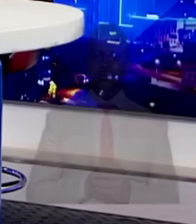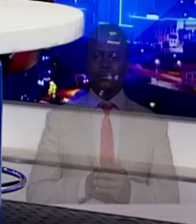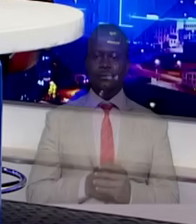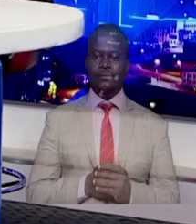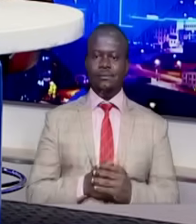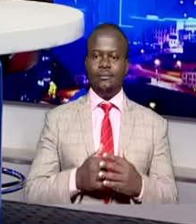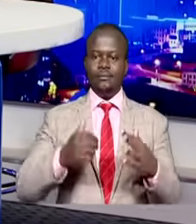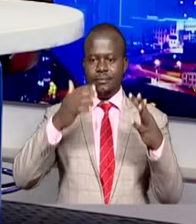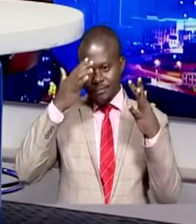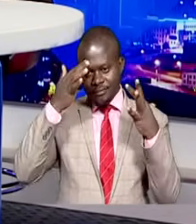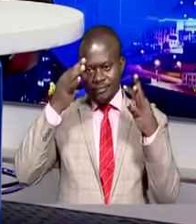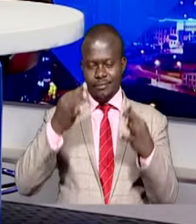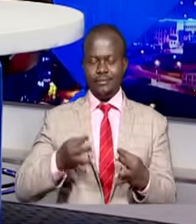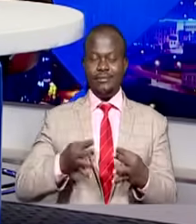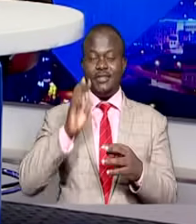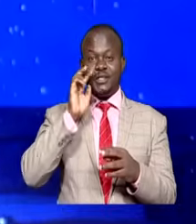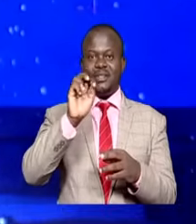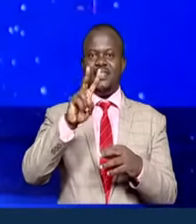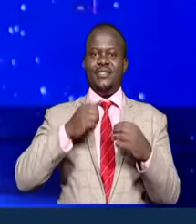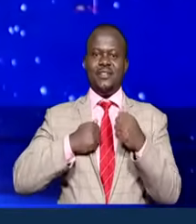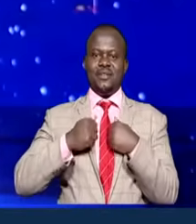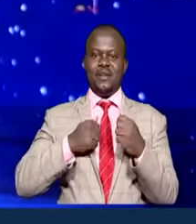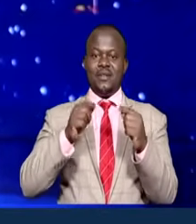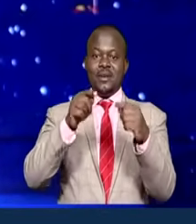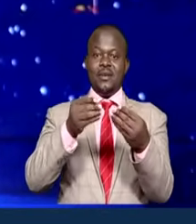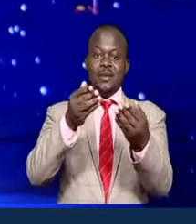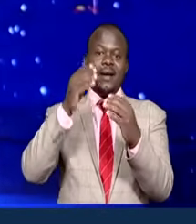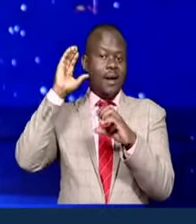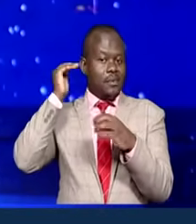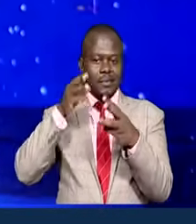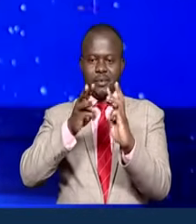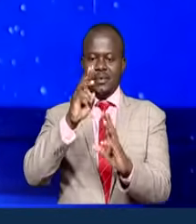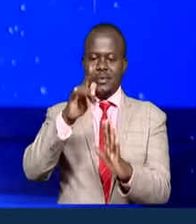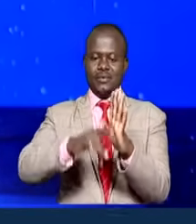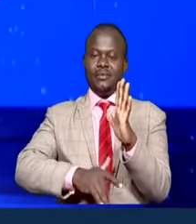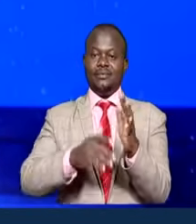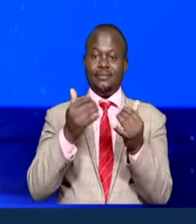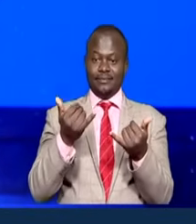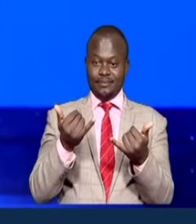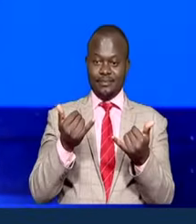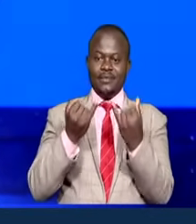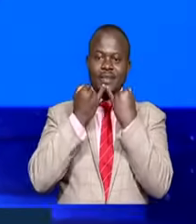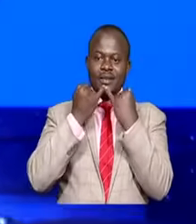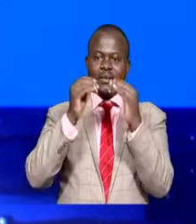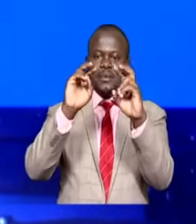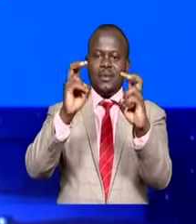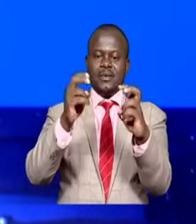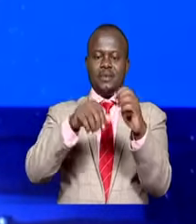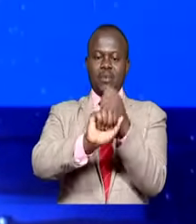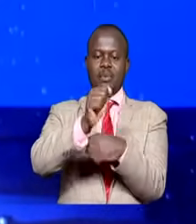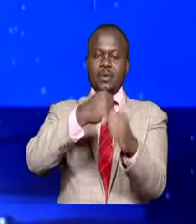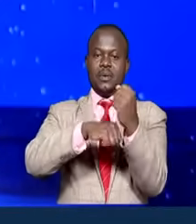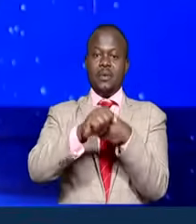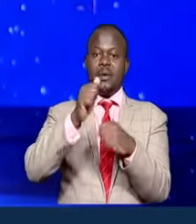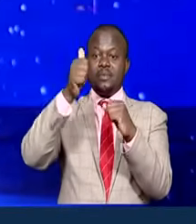Mwahise muneza gukurikira ibiganiro bya Televiziyo Rwanda tuje kubagezaho amakuru ku buryo burambuye. Muri aya makuru tubaza kubabwira ko mu bikorwa bye